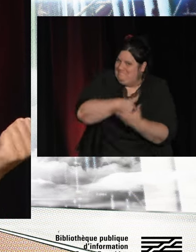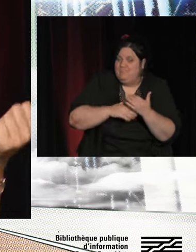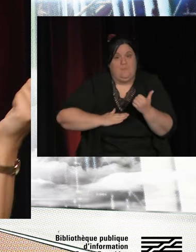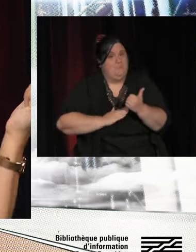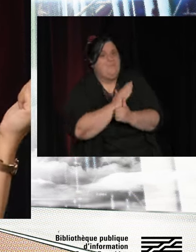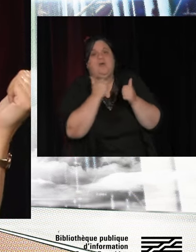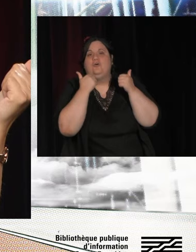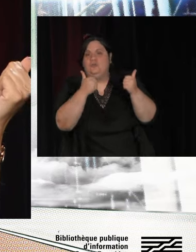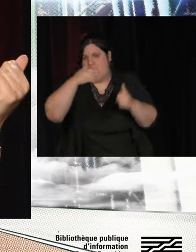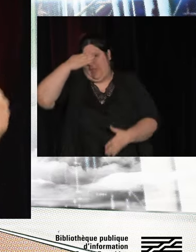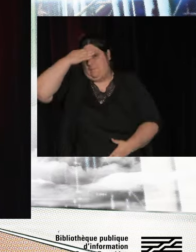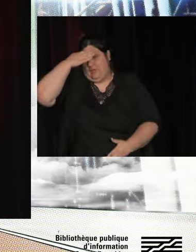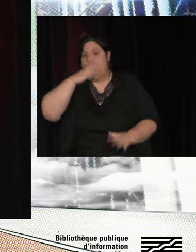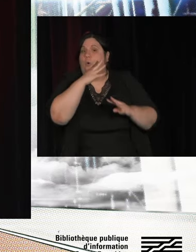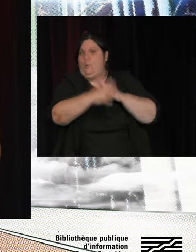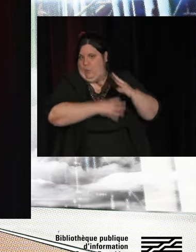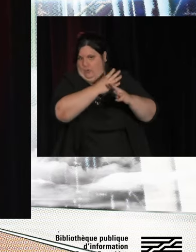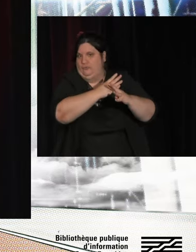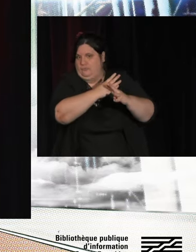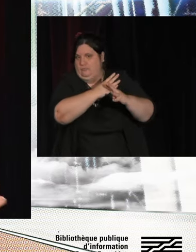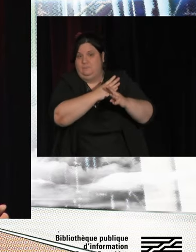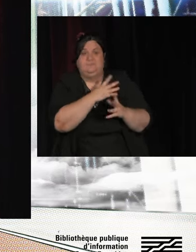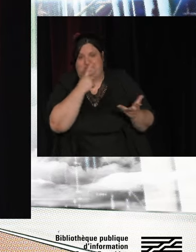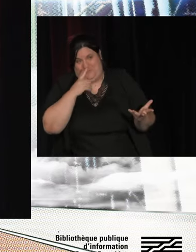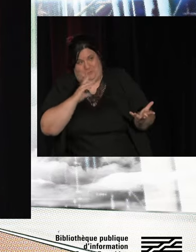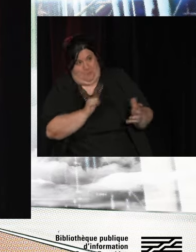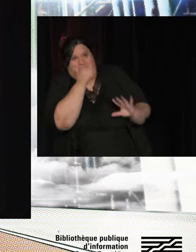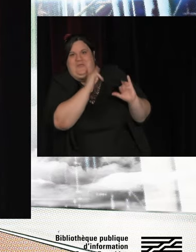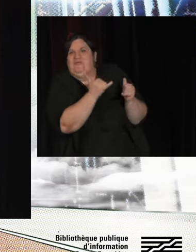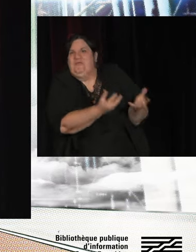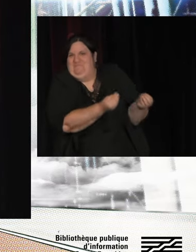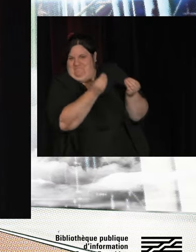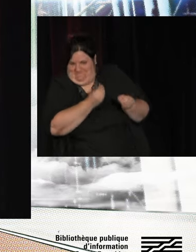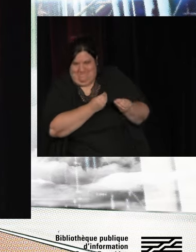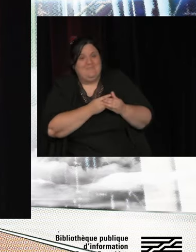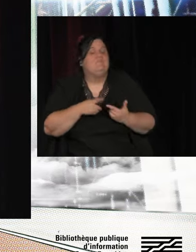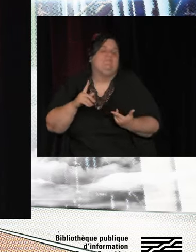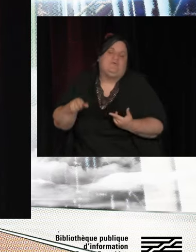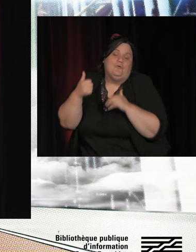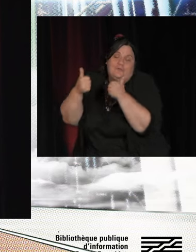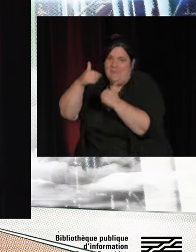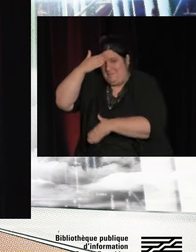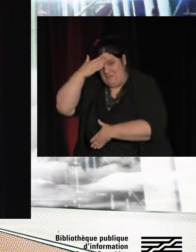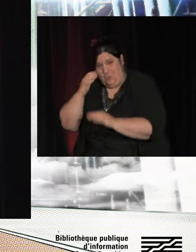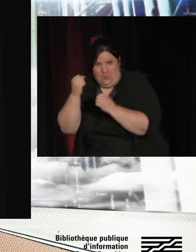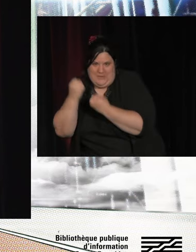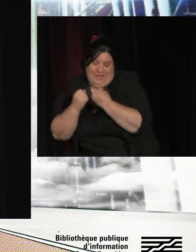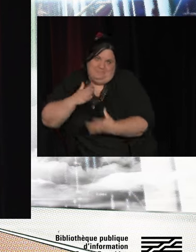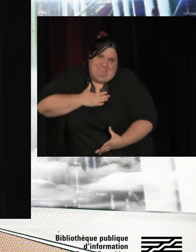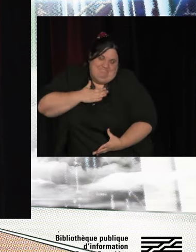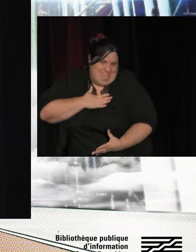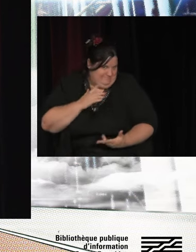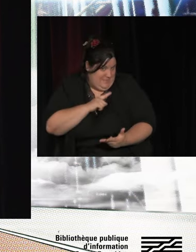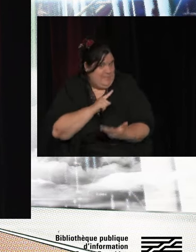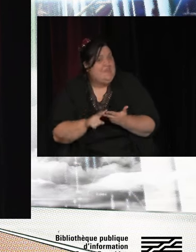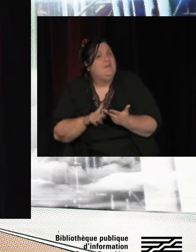le premier jeu que j'ai eu sur la Super Nintendo avec le package. Il y a évidemment Super Mario Kart, parce que j'étais obligée. Et il y a aussi Dr. Mario, qui est un des